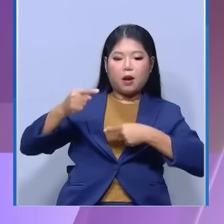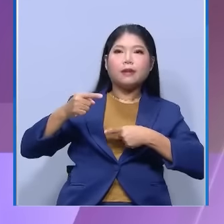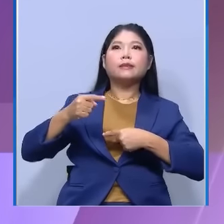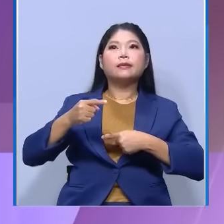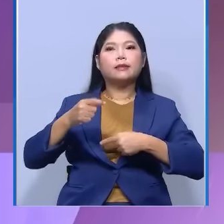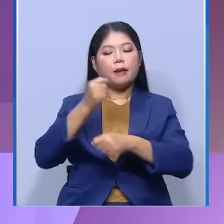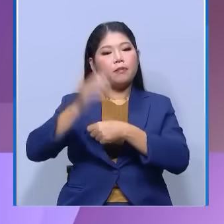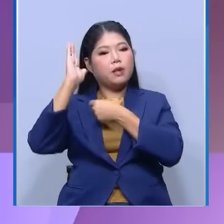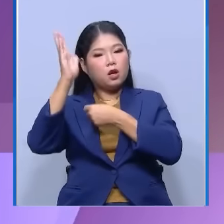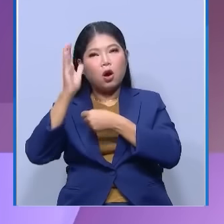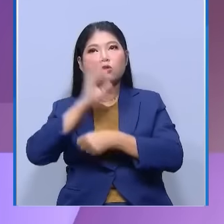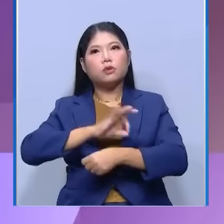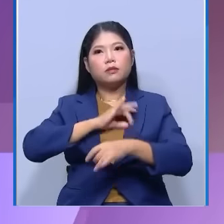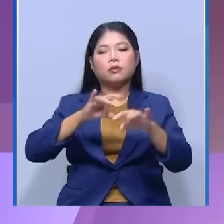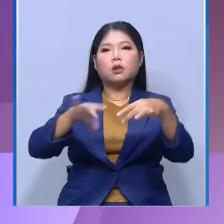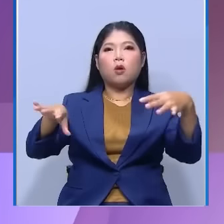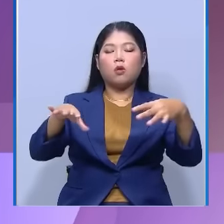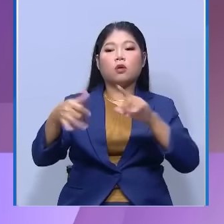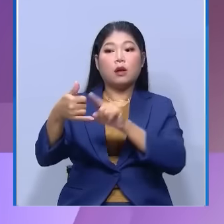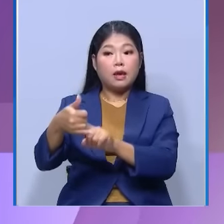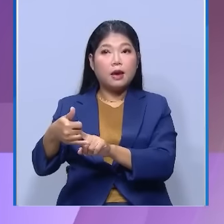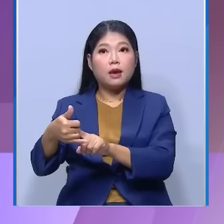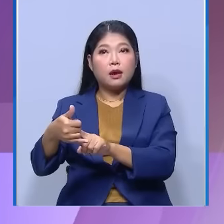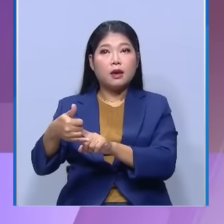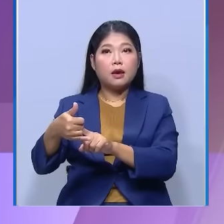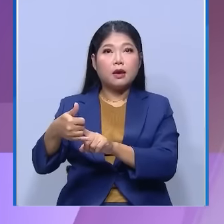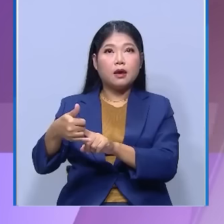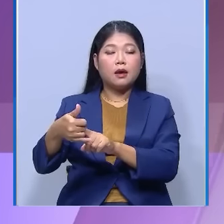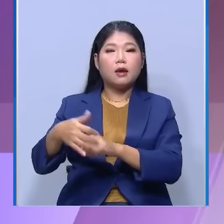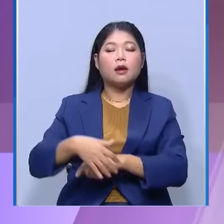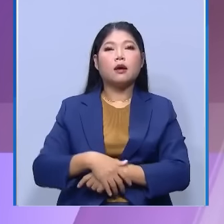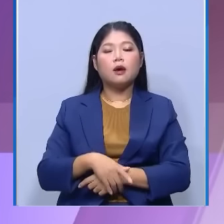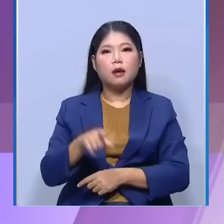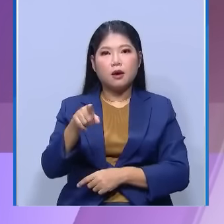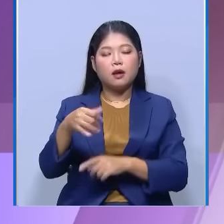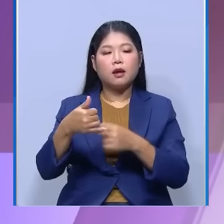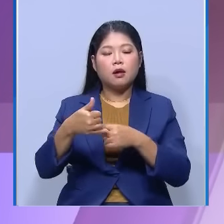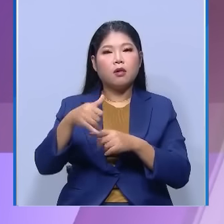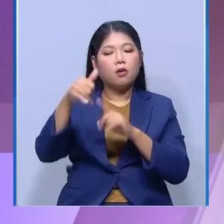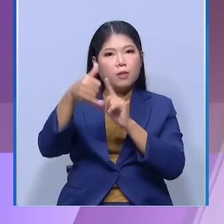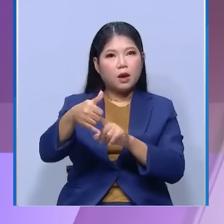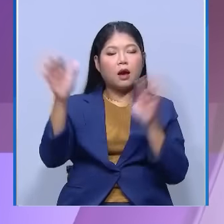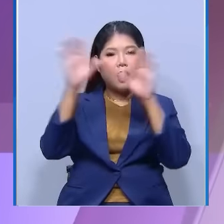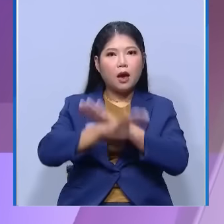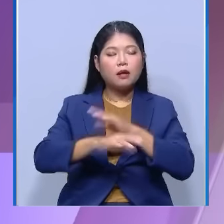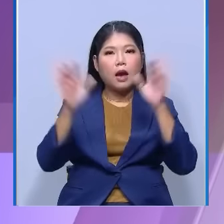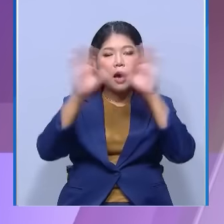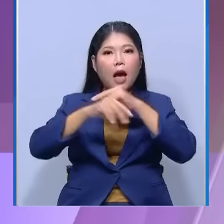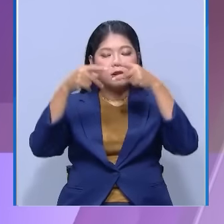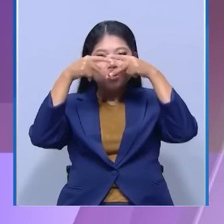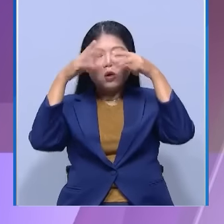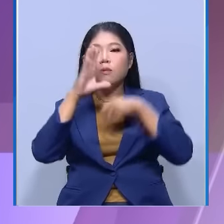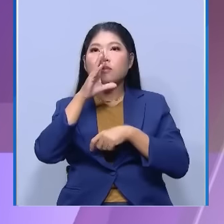าหรือตอนนี้กลายเป็นฆาตกรฆ่าต่อเนื่องไปแล้ว โอ้ยอันนี้ คือค่อนข้าง